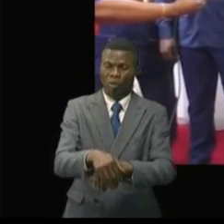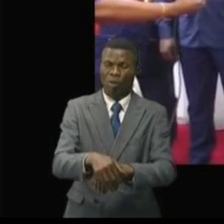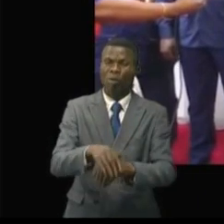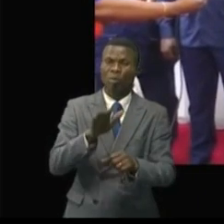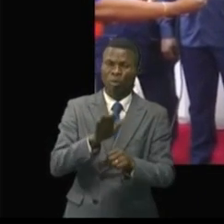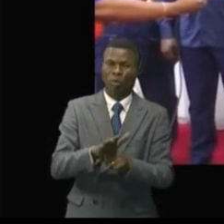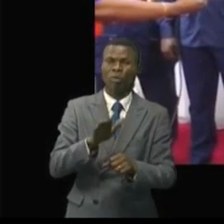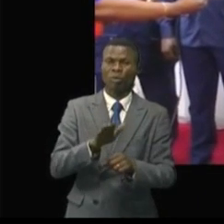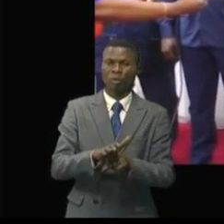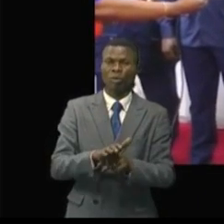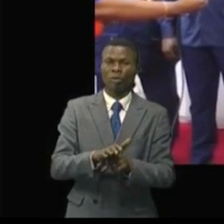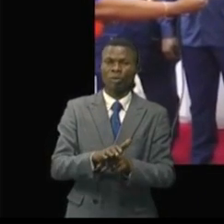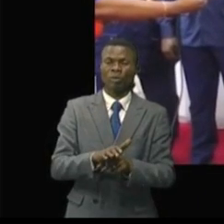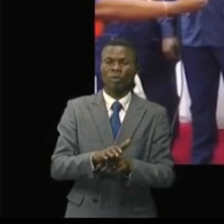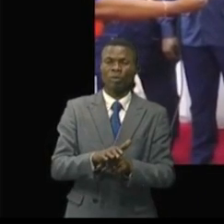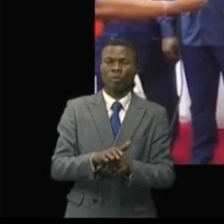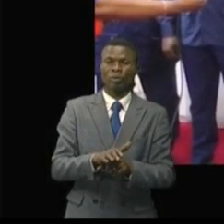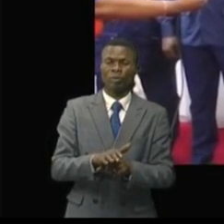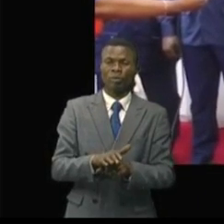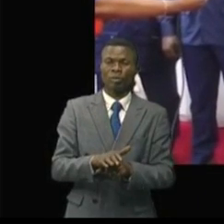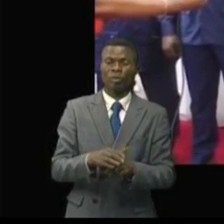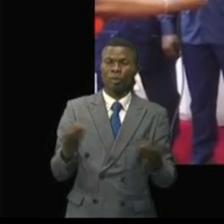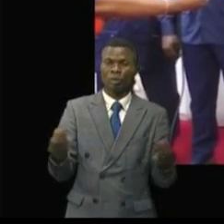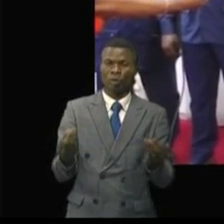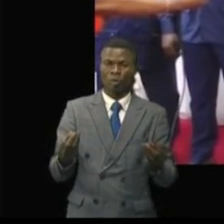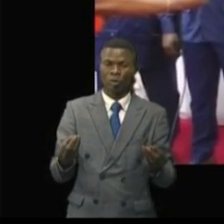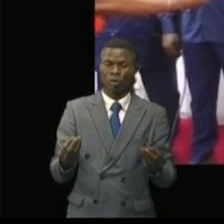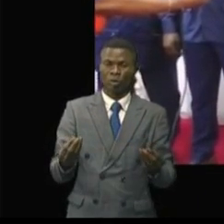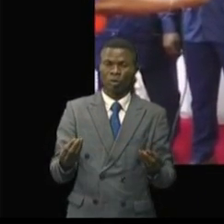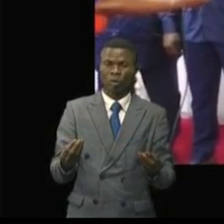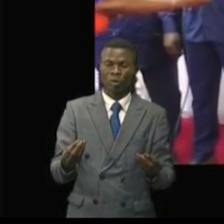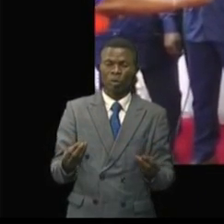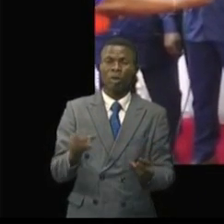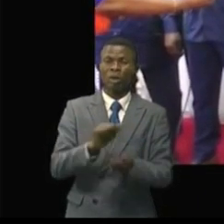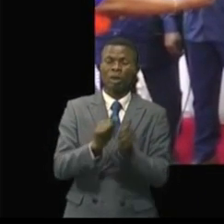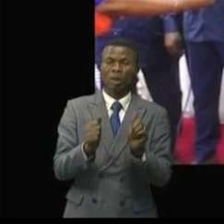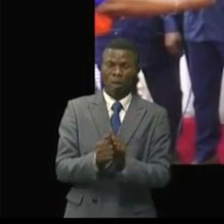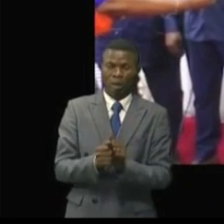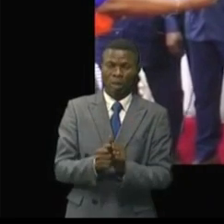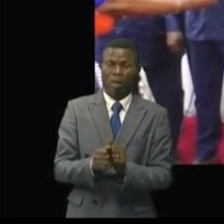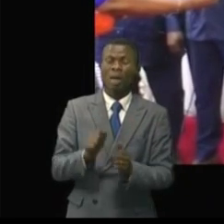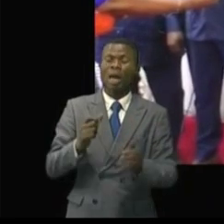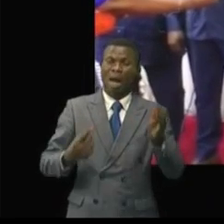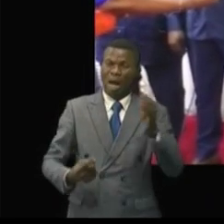activement en ce qu'il doit dénoncer